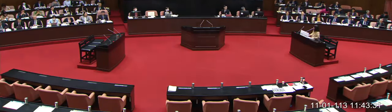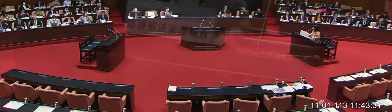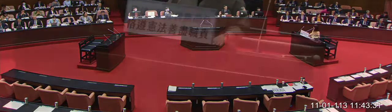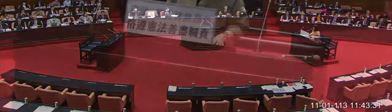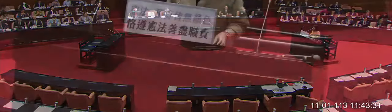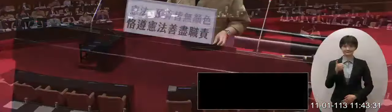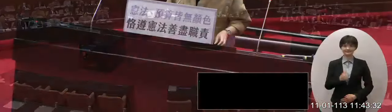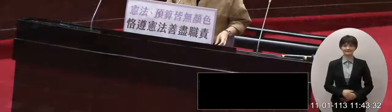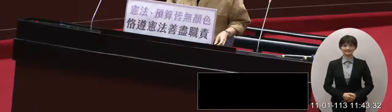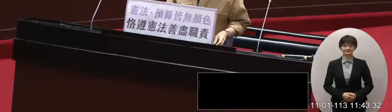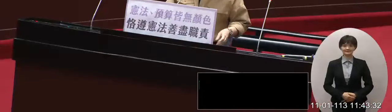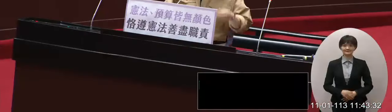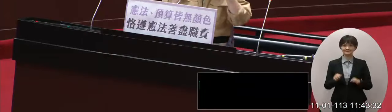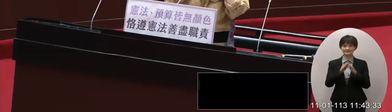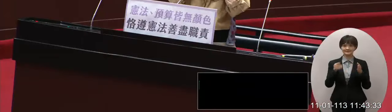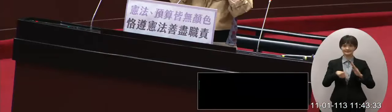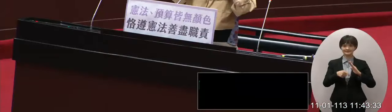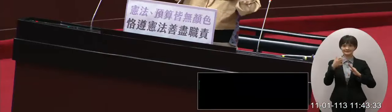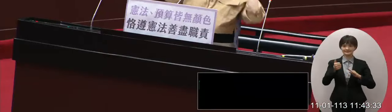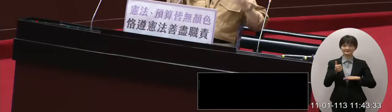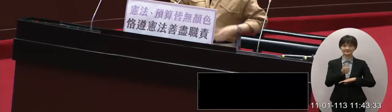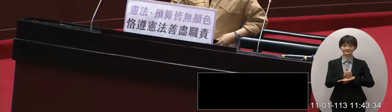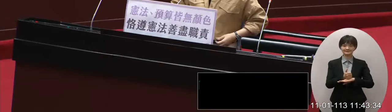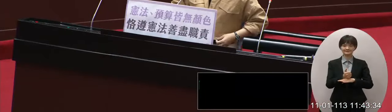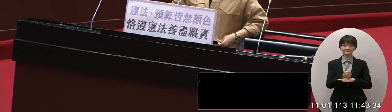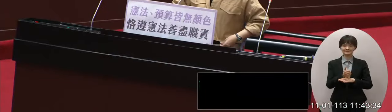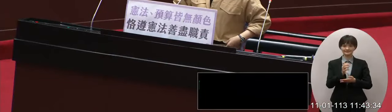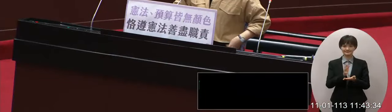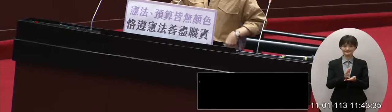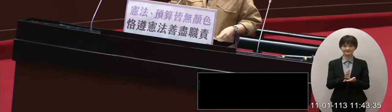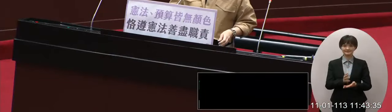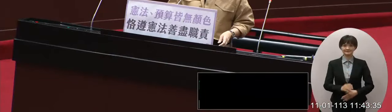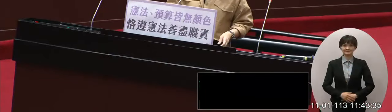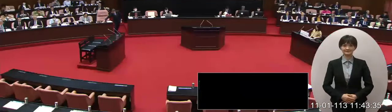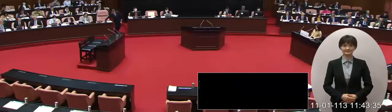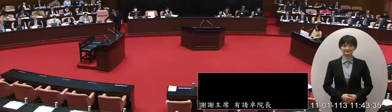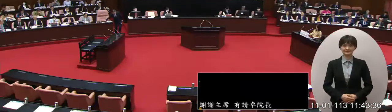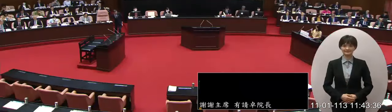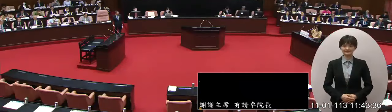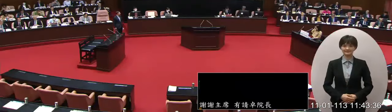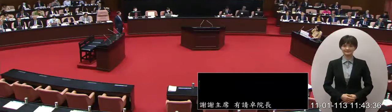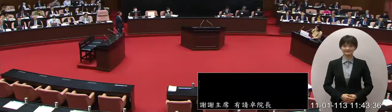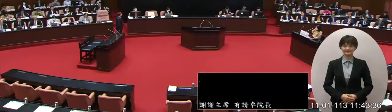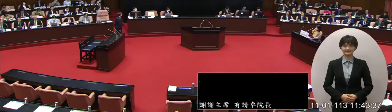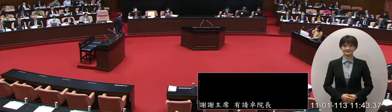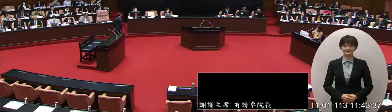谢谢主席，有请卓院长。 麻烦请卓院长备询。